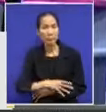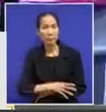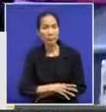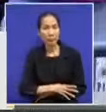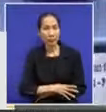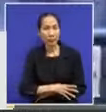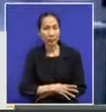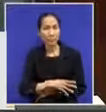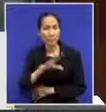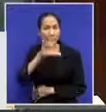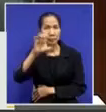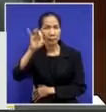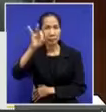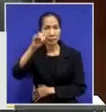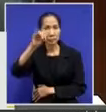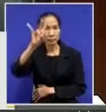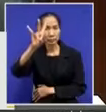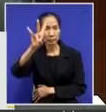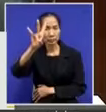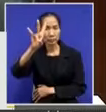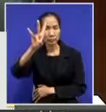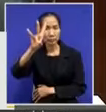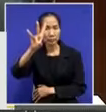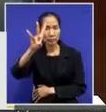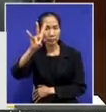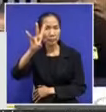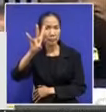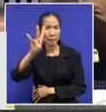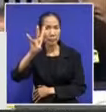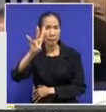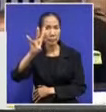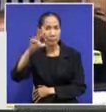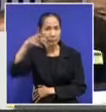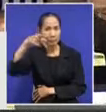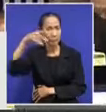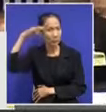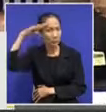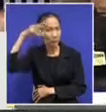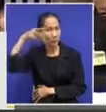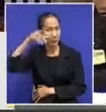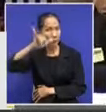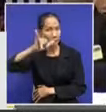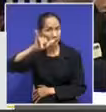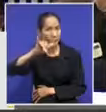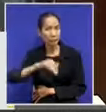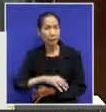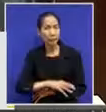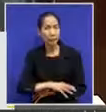จครับ 587นายสมพลเกียรติไพบูลย ์พลเอกประยุทธ์จันโอชา